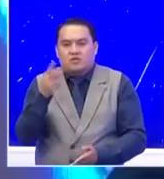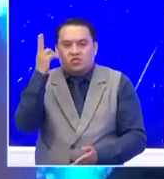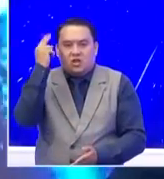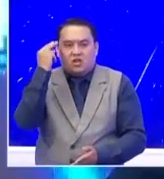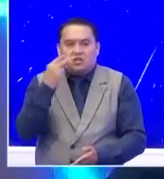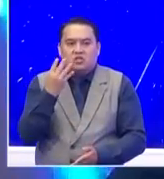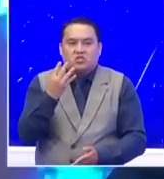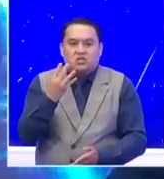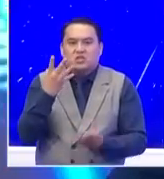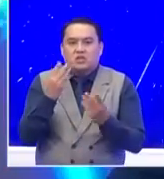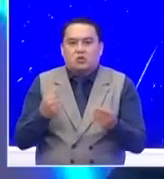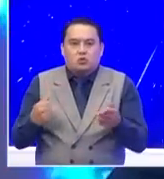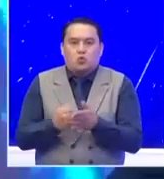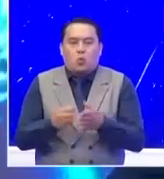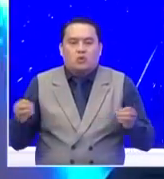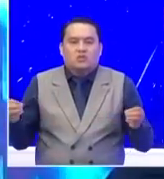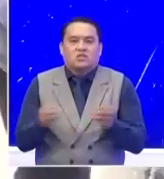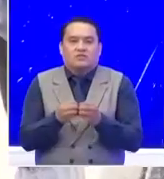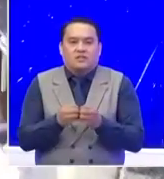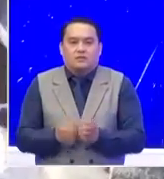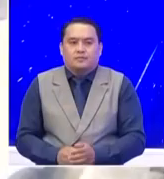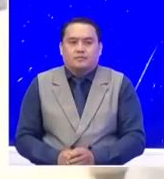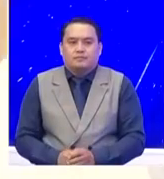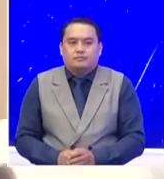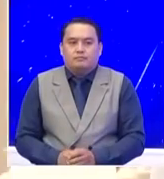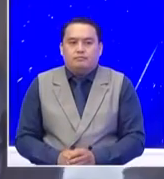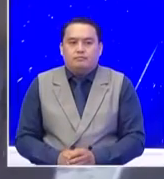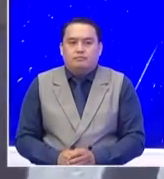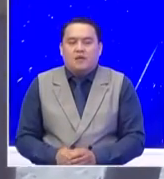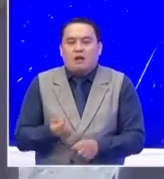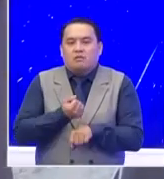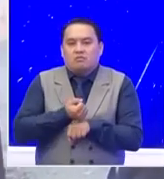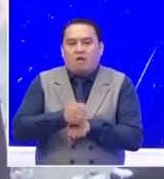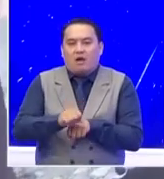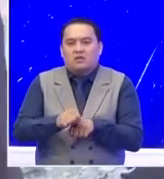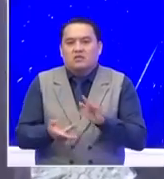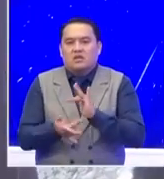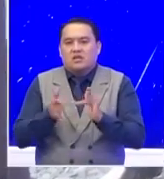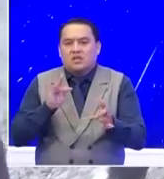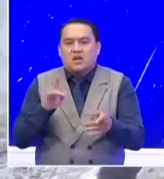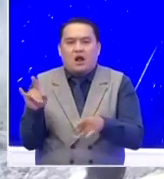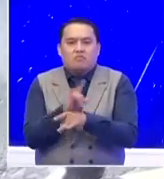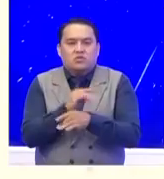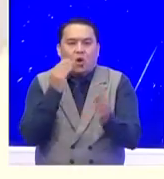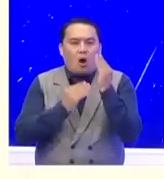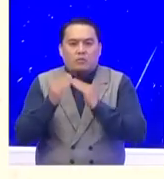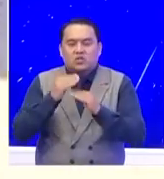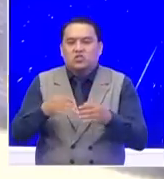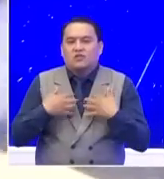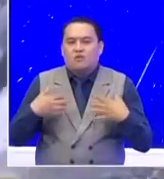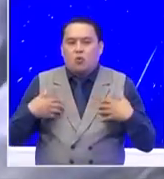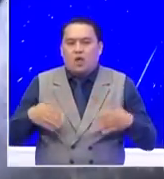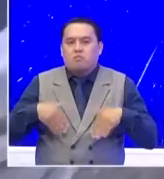есть за 4 дня до дорожно-транспортного происшествия. Бытовое и сексуальное насилие, интернет-мошенничество, жестокое обращение с животными